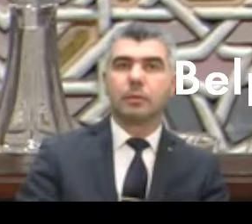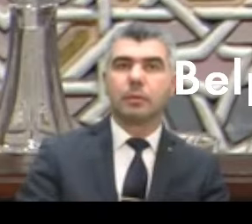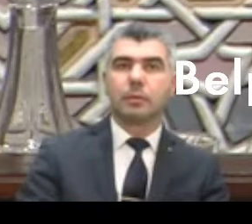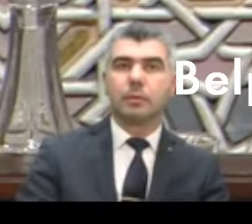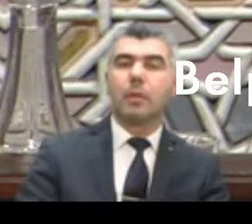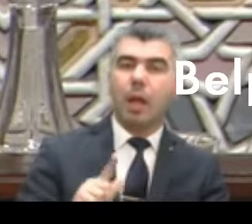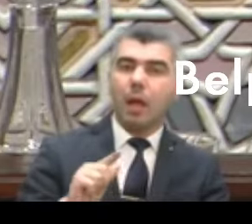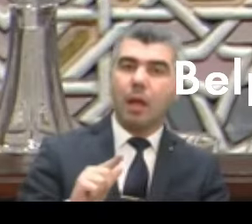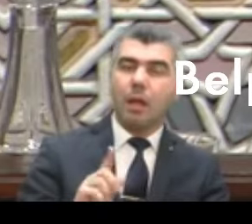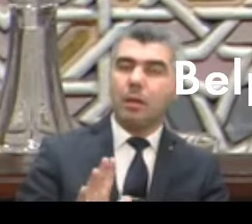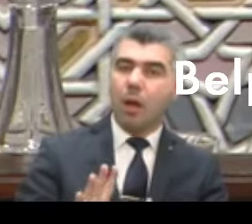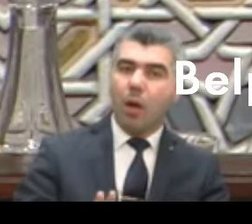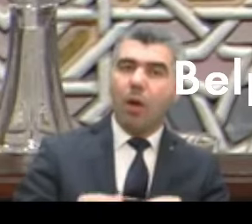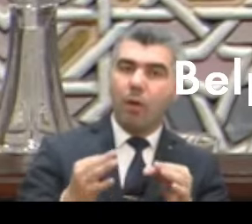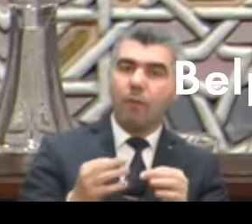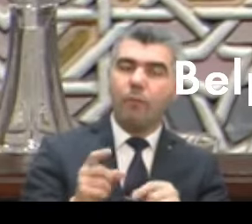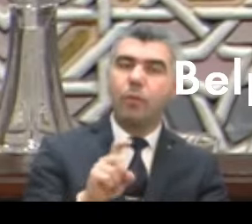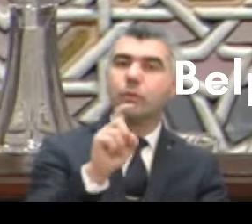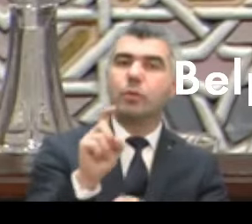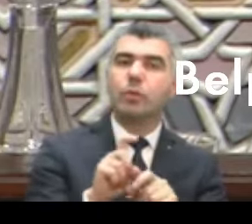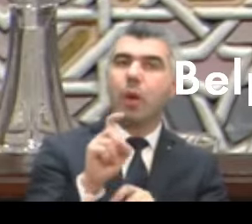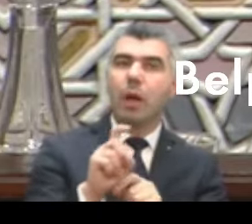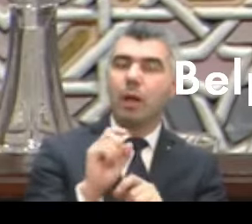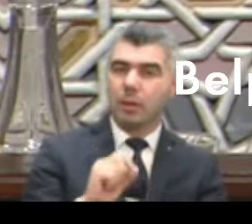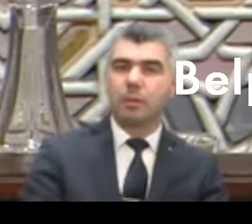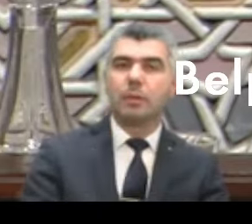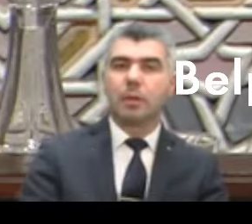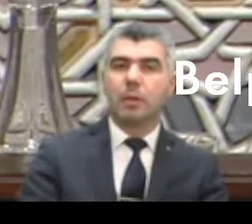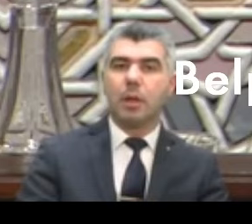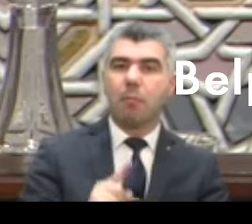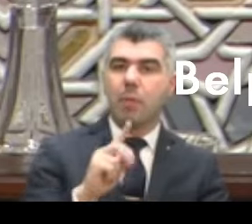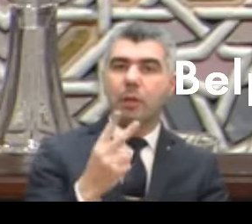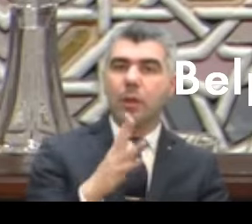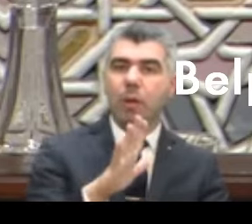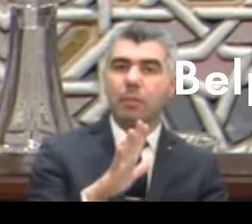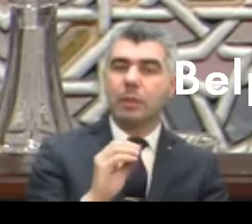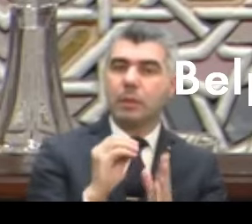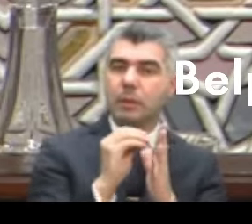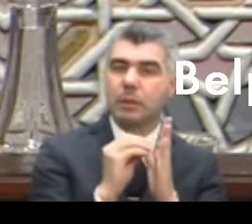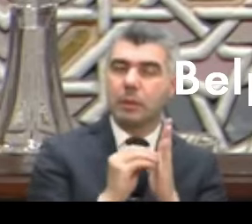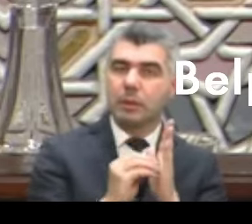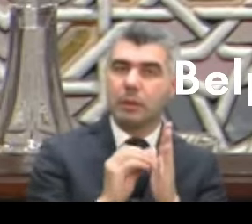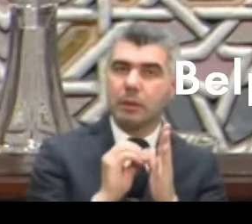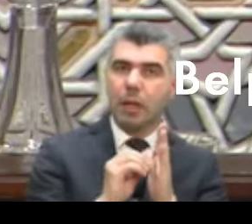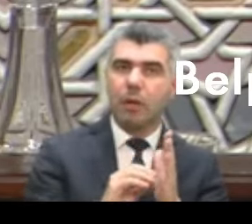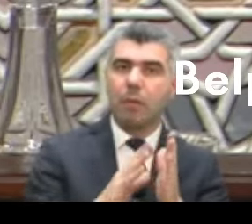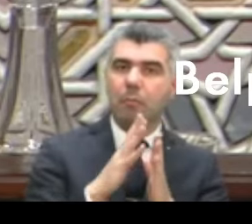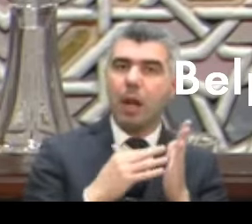هناك مجموعه من الاسئله اللي كتهم الماده 152 لم يتم